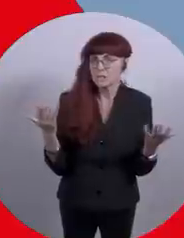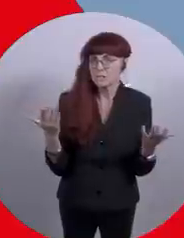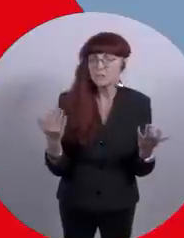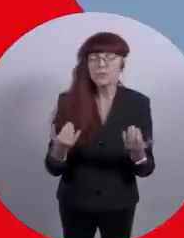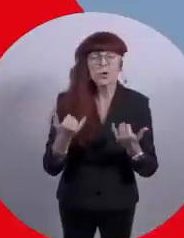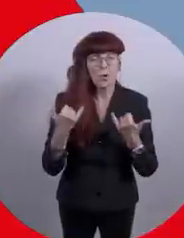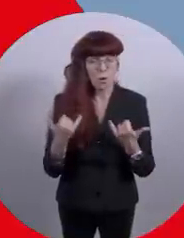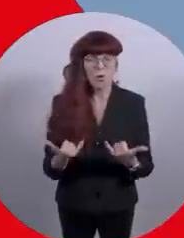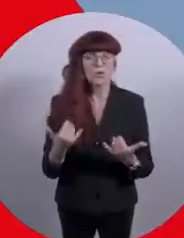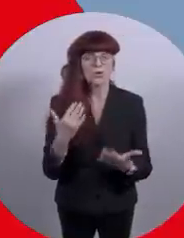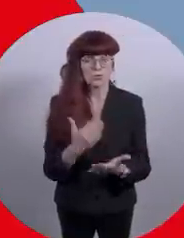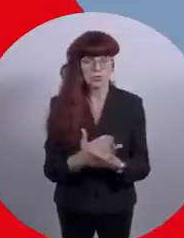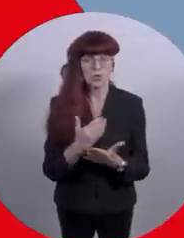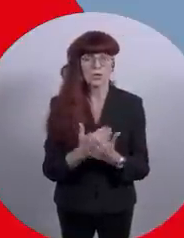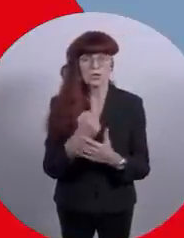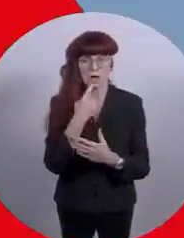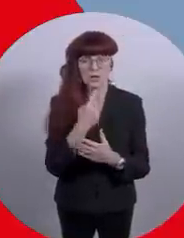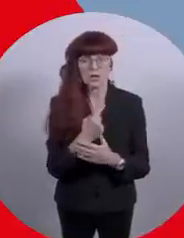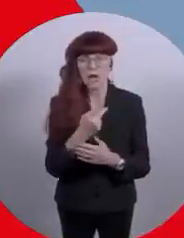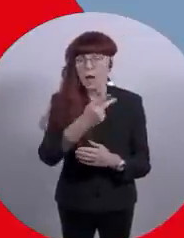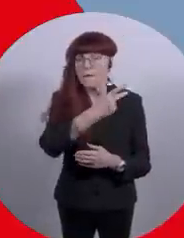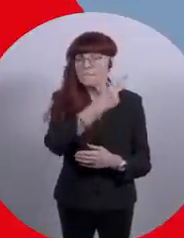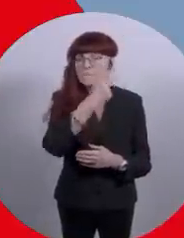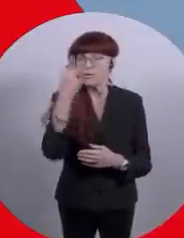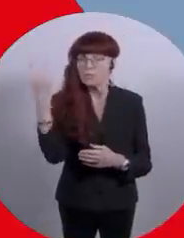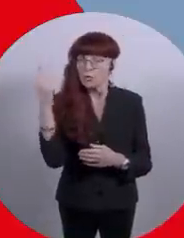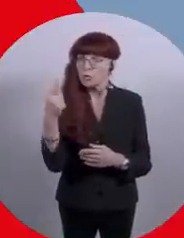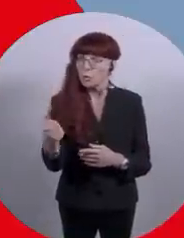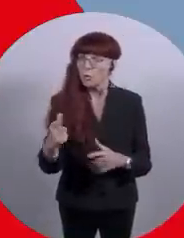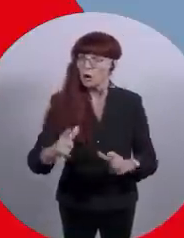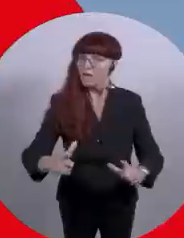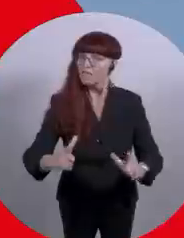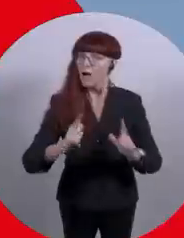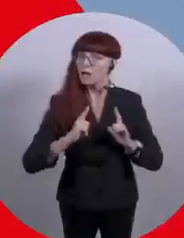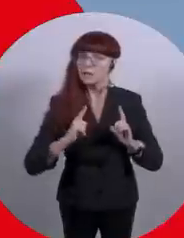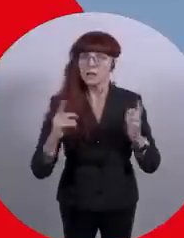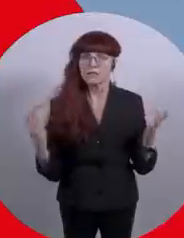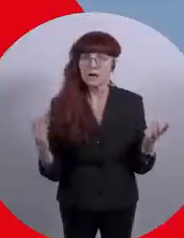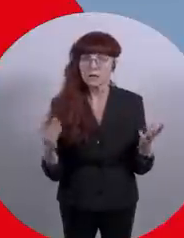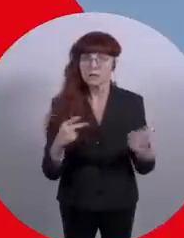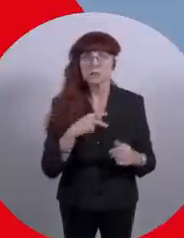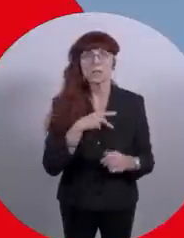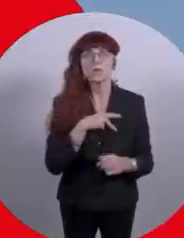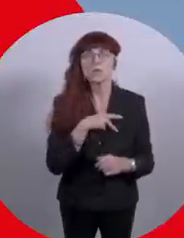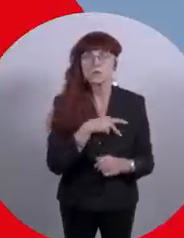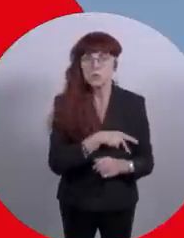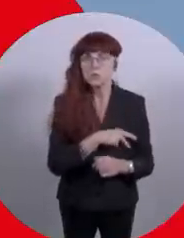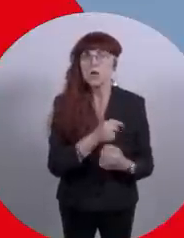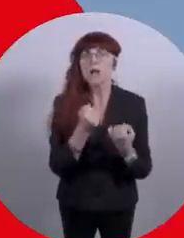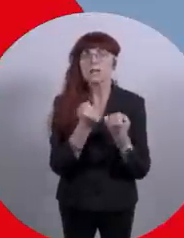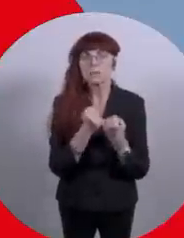gesagt die Bevölkerung erwartet sich von einer Sozialdemokratie